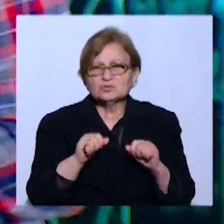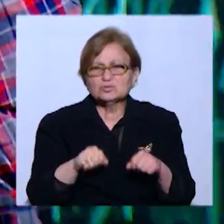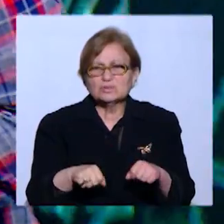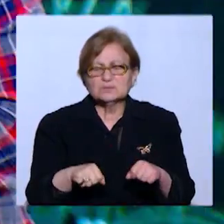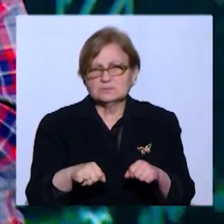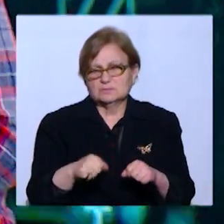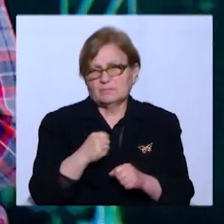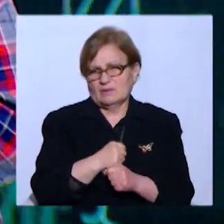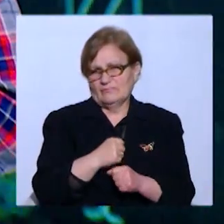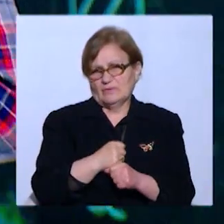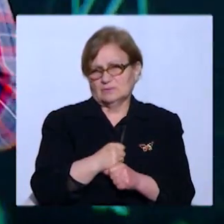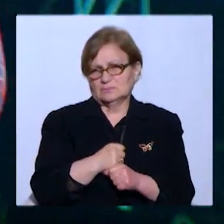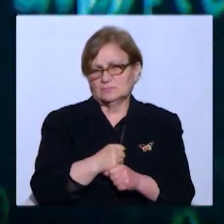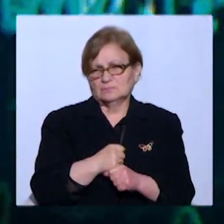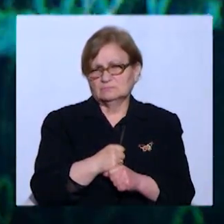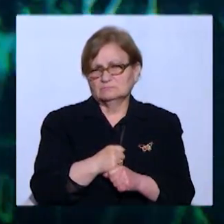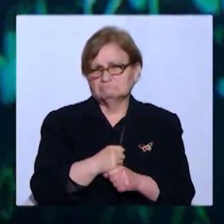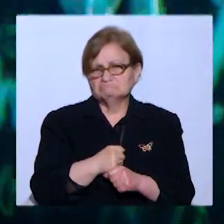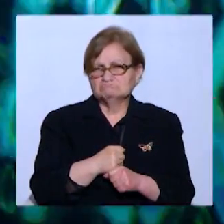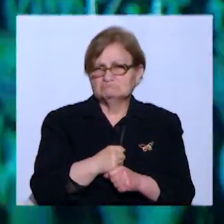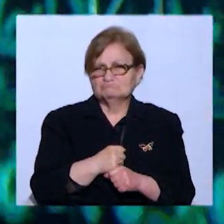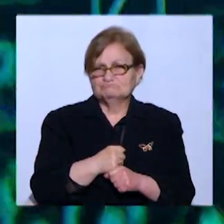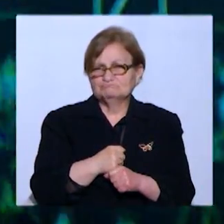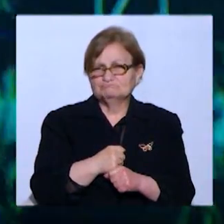შეიძლება გავაკეთოთ? მოდი